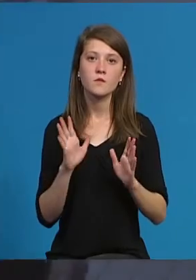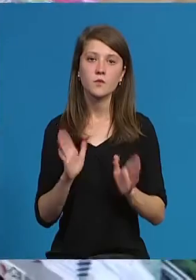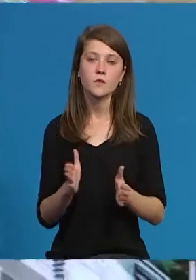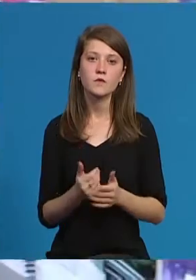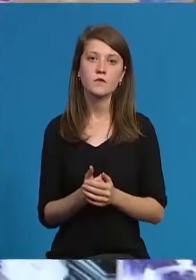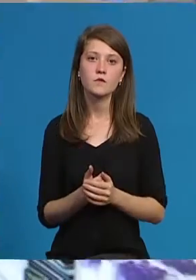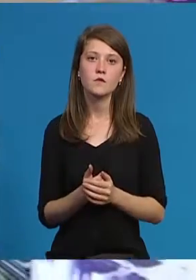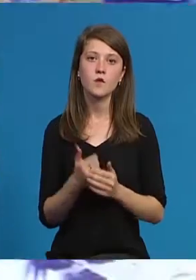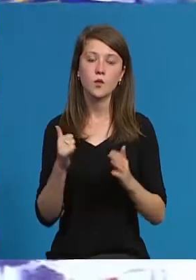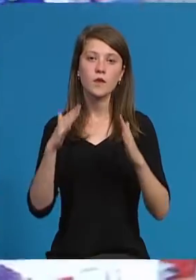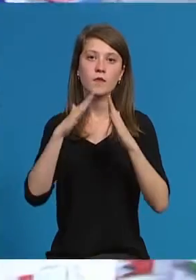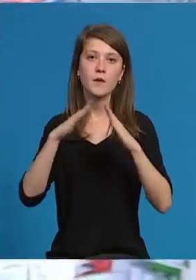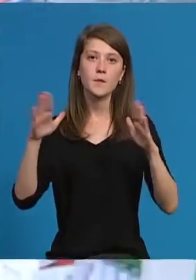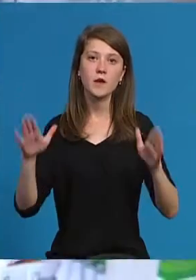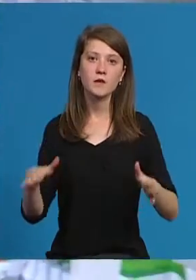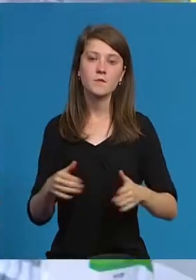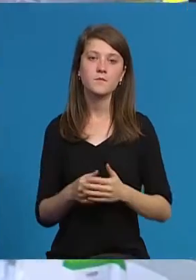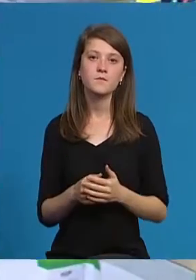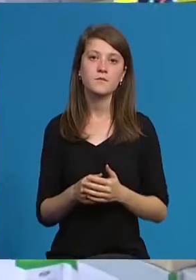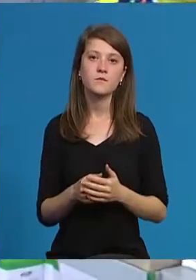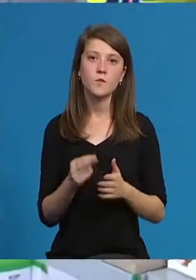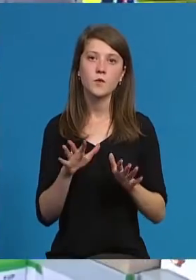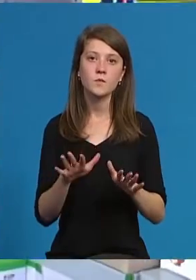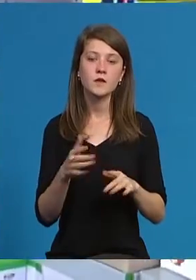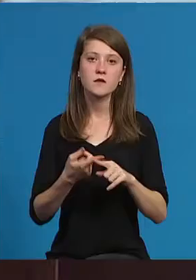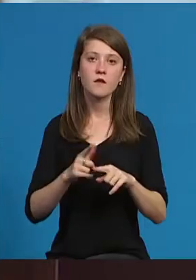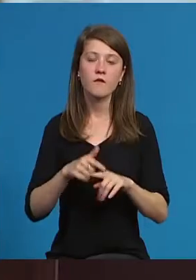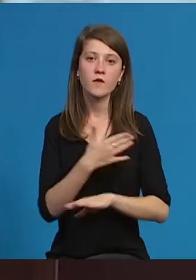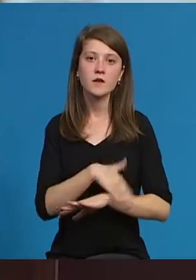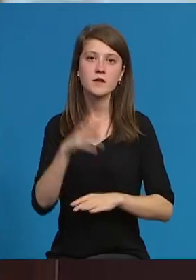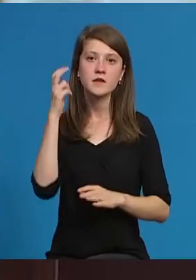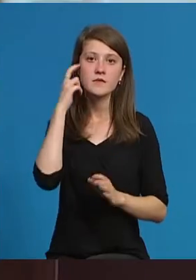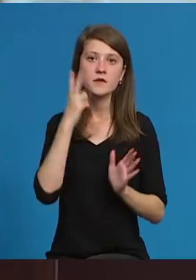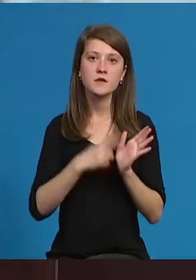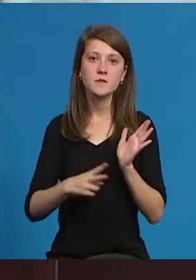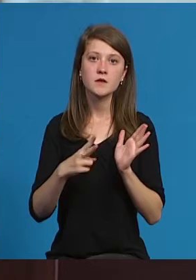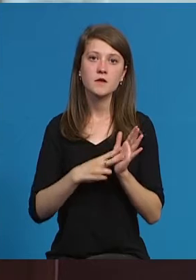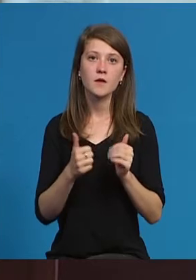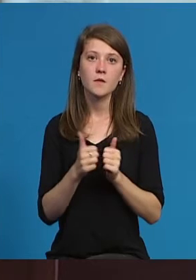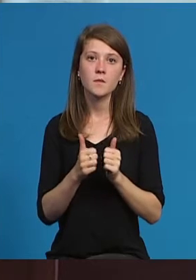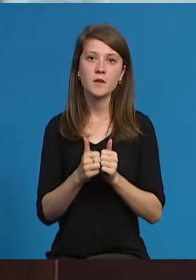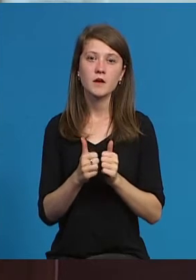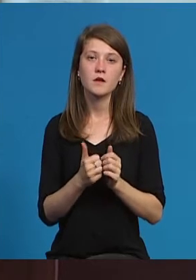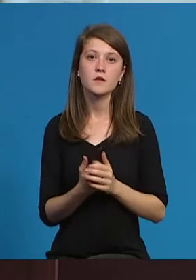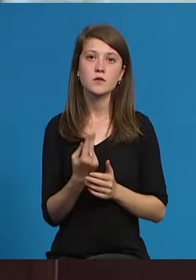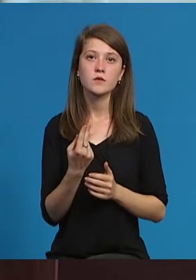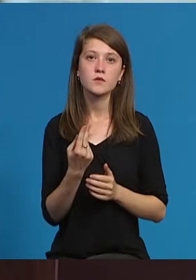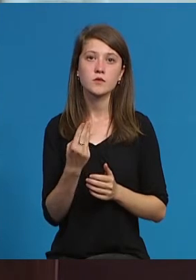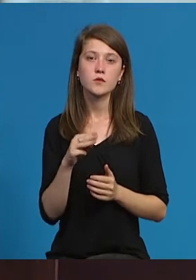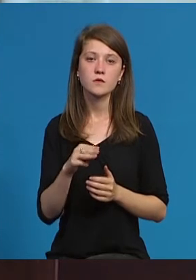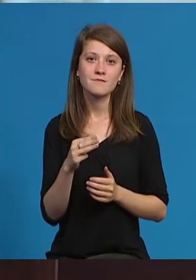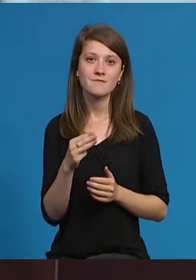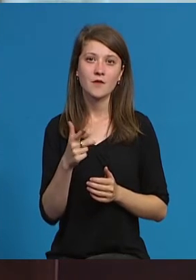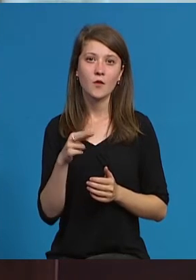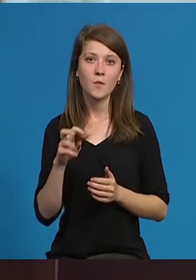відбуватися у наметах по даним локаціям. Це Київська, 77, біля торгового центру «Глобал», потім біля торгового центру